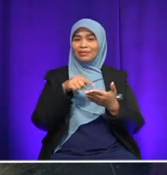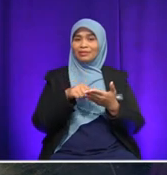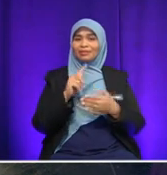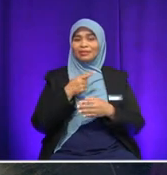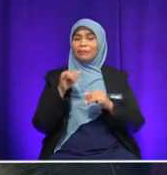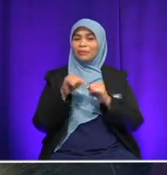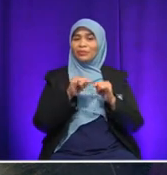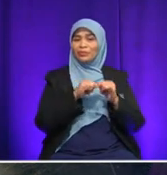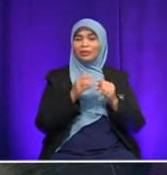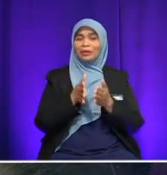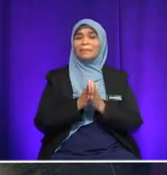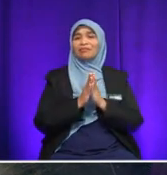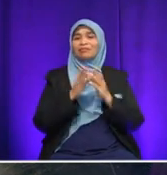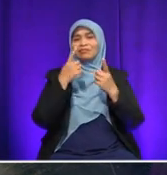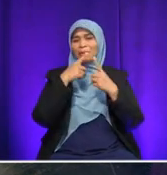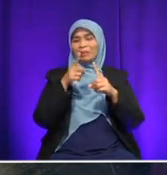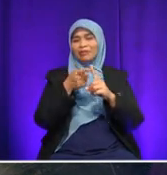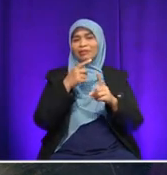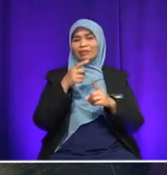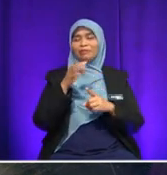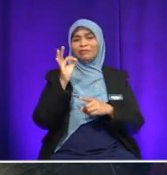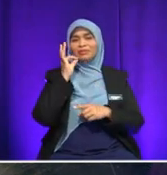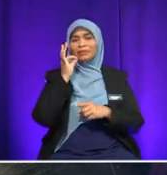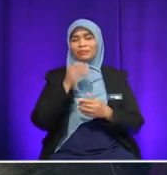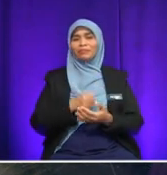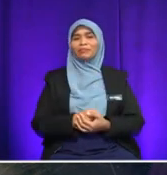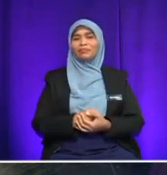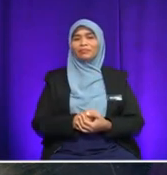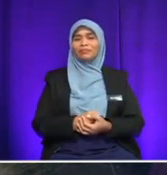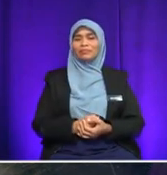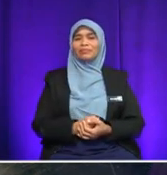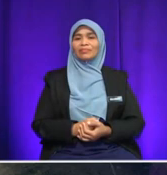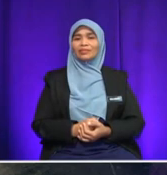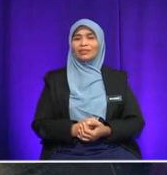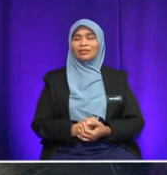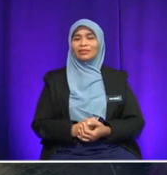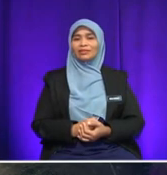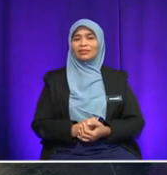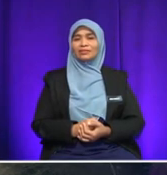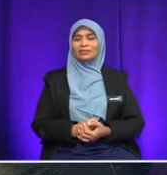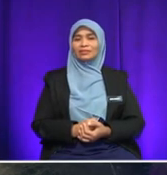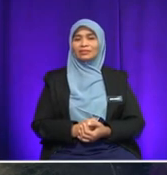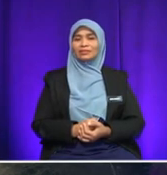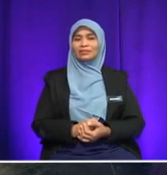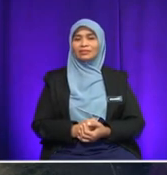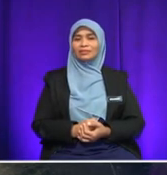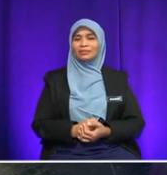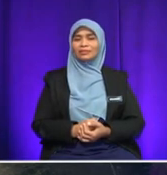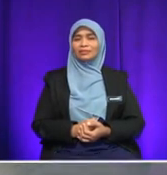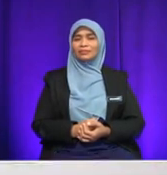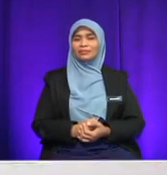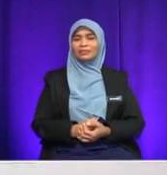daripada Fatihah, cikgu. Pula. Okey. Kita bagi dia rehat dulu. Tadi dia pernah baca, kan? Okey. Silakan, Imran.